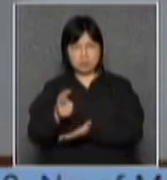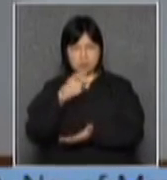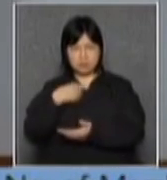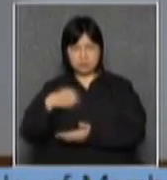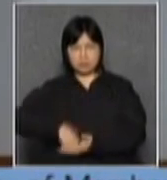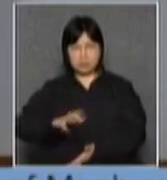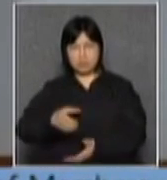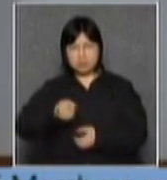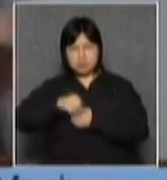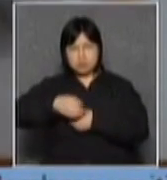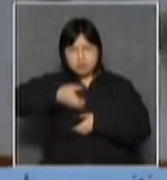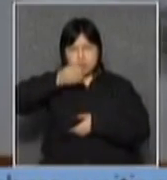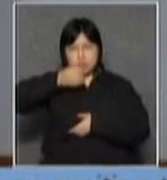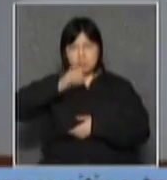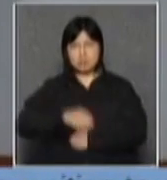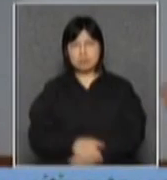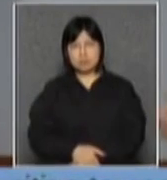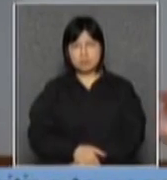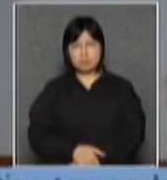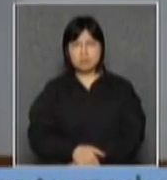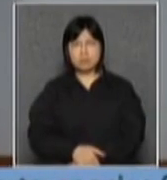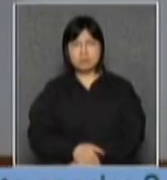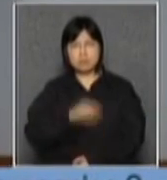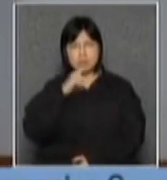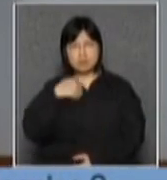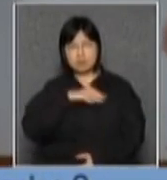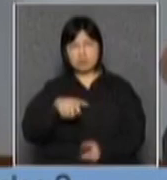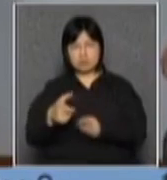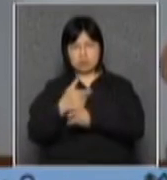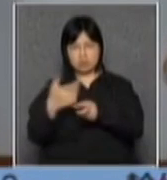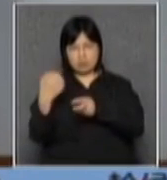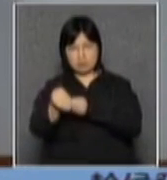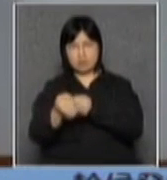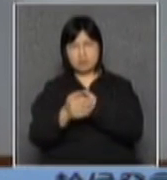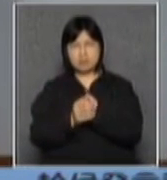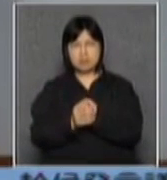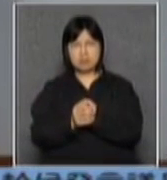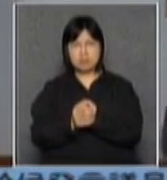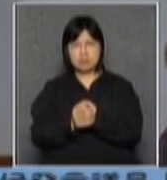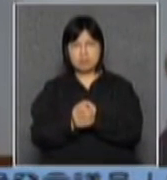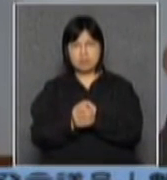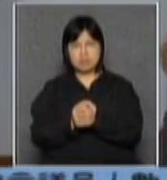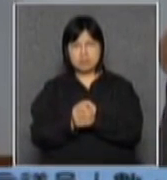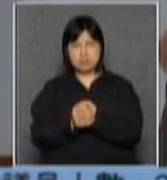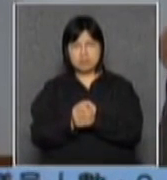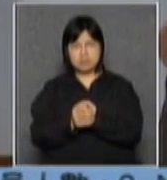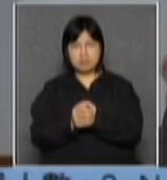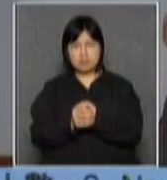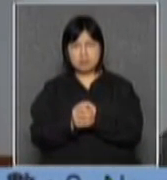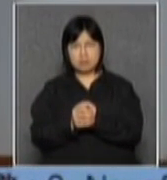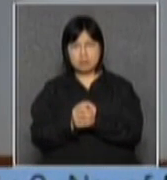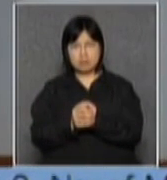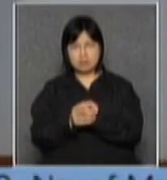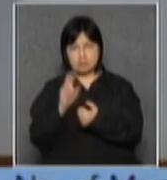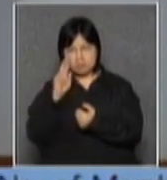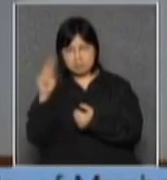酒。你諗下，如果我哋個財政司嘅司長係用咁嘅角度去